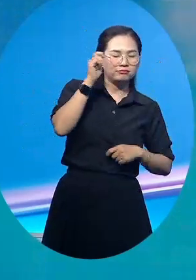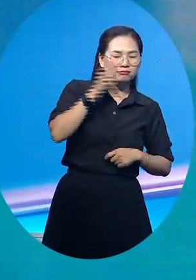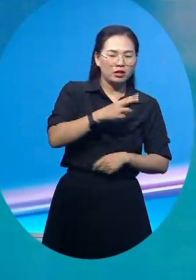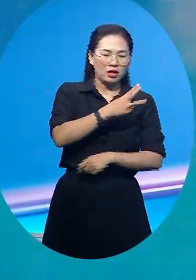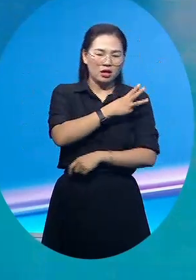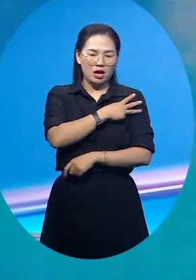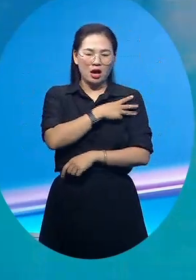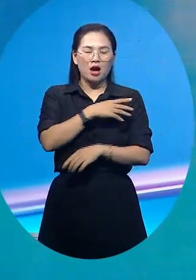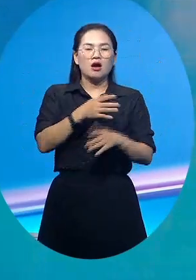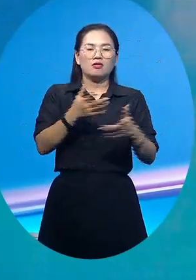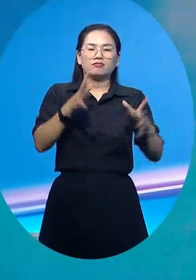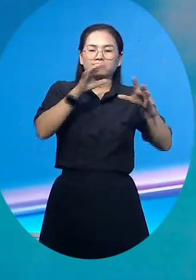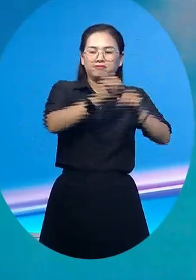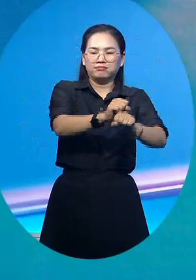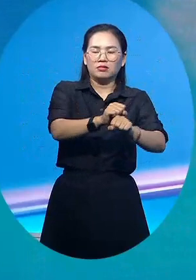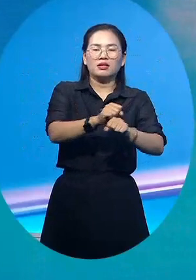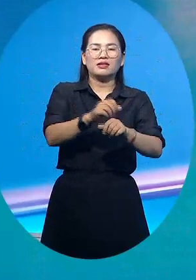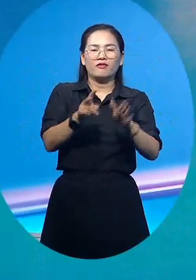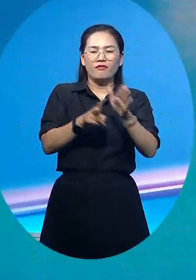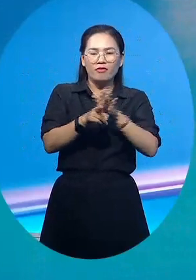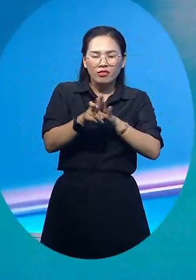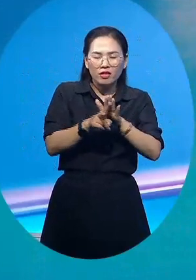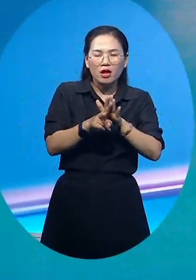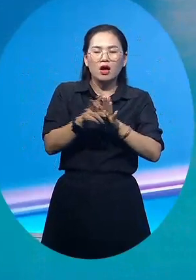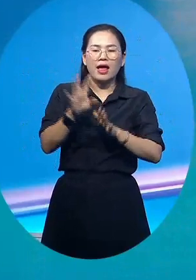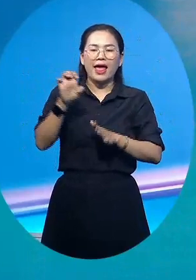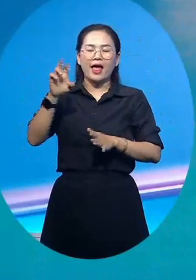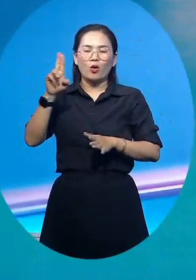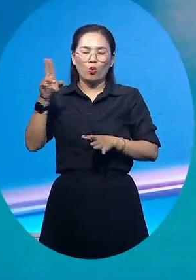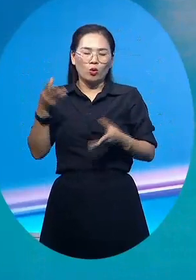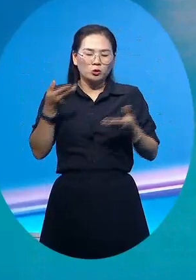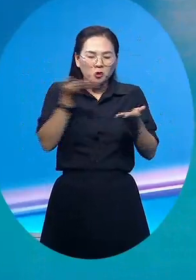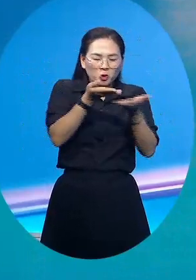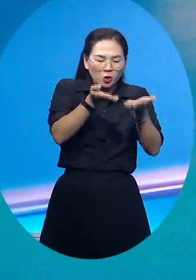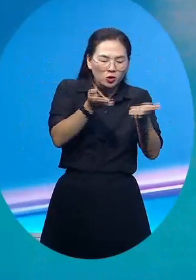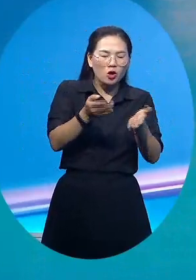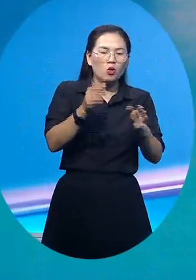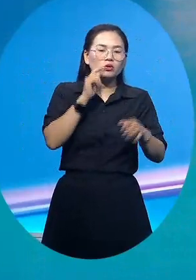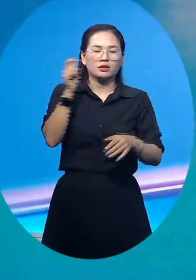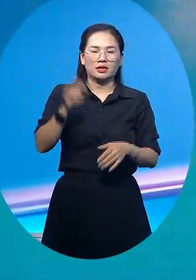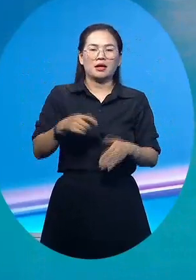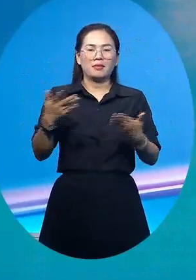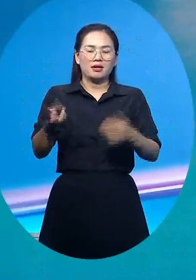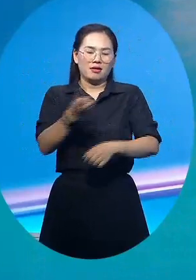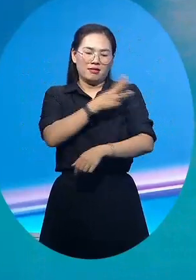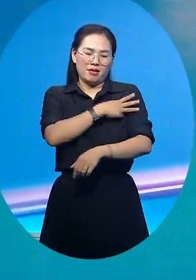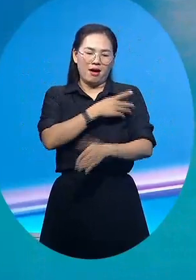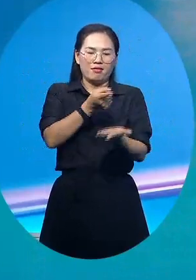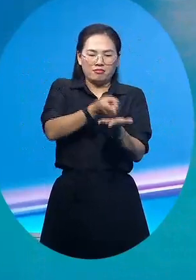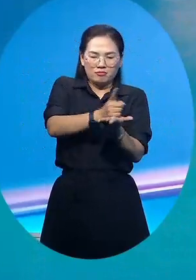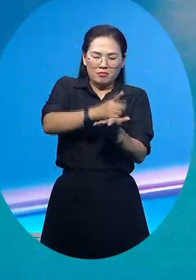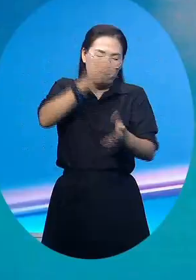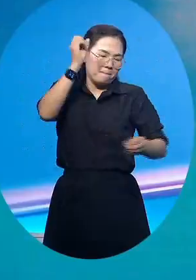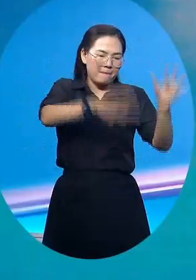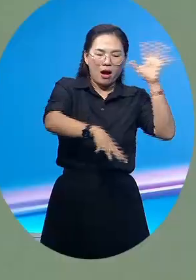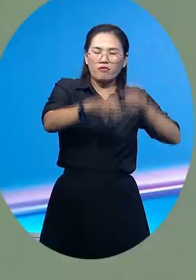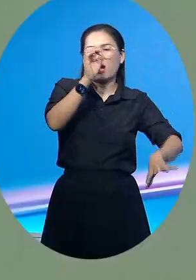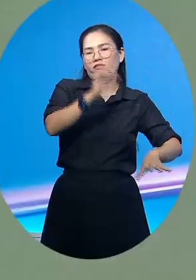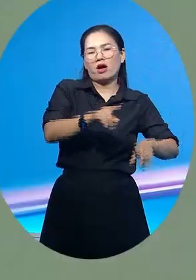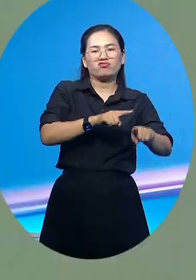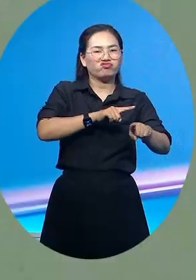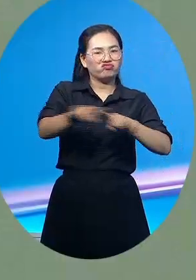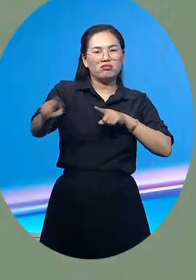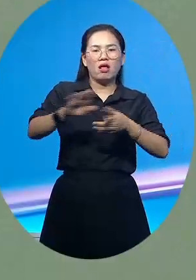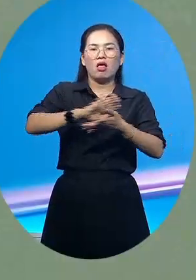Nga đã vô hiệu hóa hàng trăm trang thiết bị mà phương tây cung cấp cho Ukraina trong đó có 13 xe tăng chiến đấu chủ lực